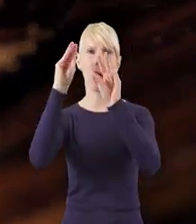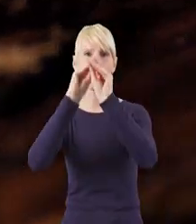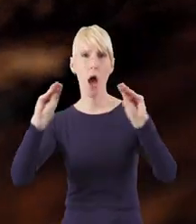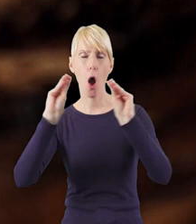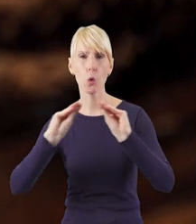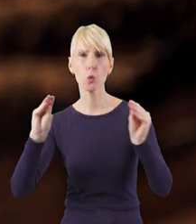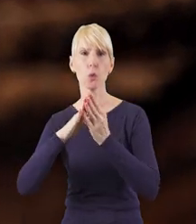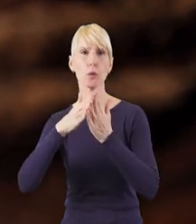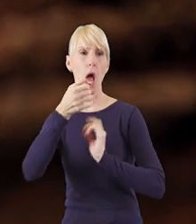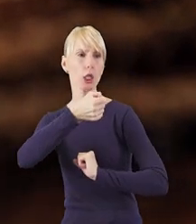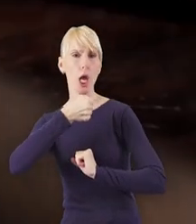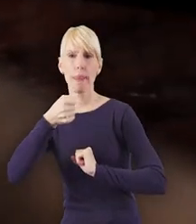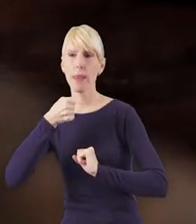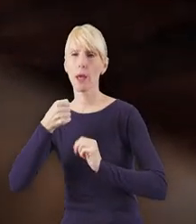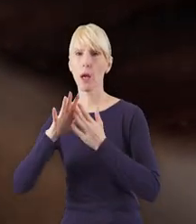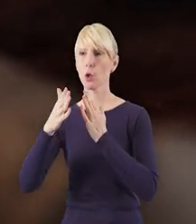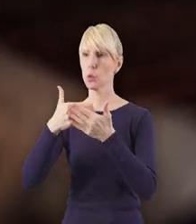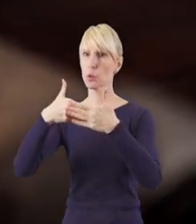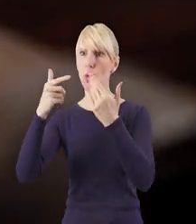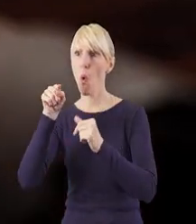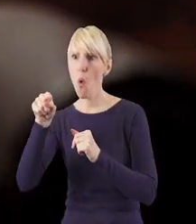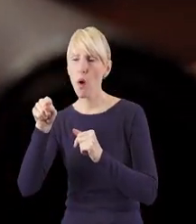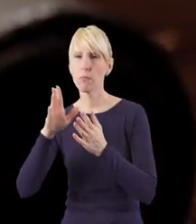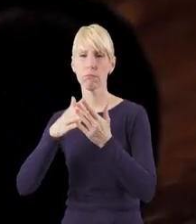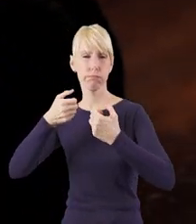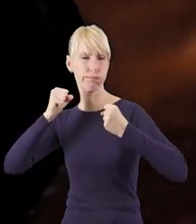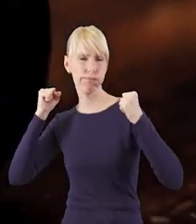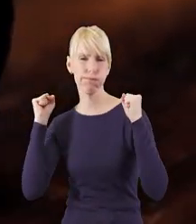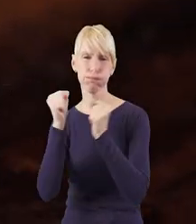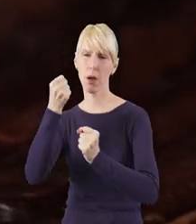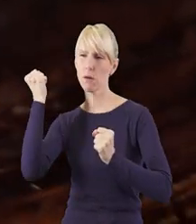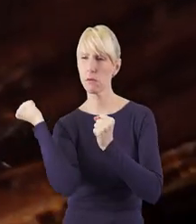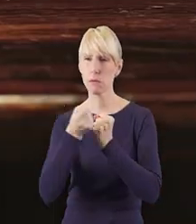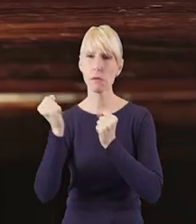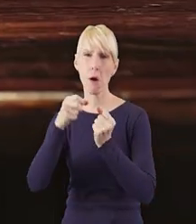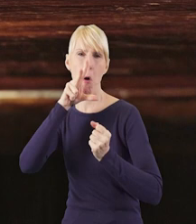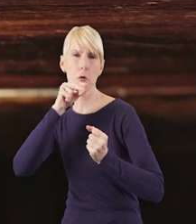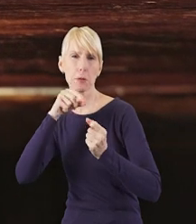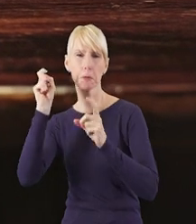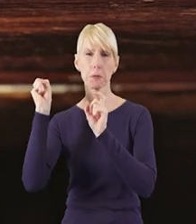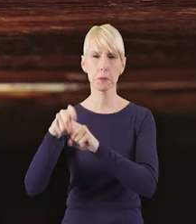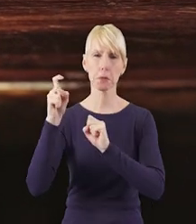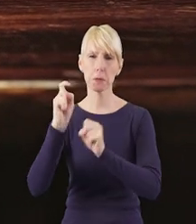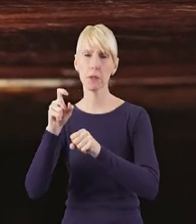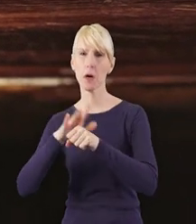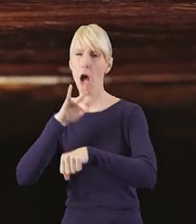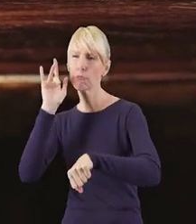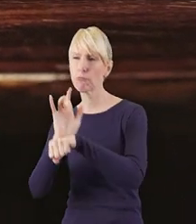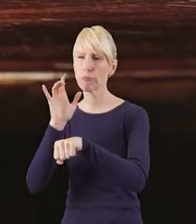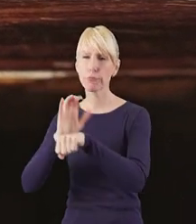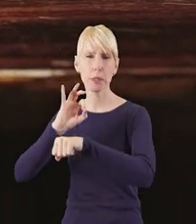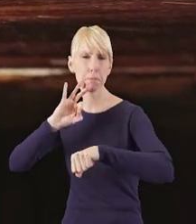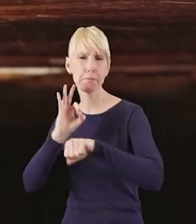Artyści i dziennikarze od pierwszych godzin pobytu w obozie doświadczali szykan, bicia, wyzwisk i poniżenia.